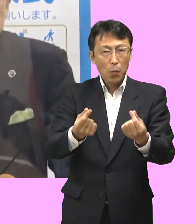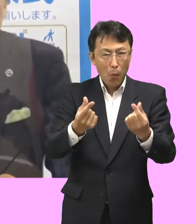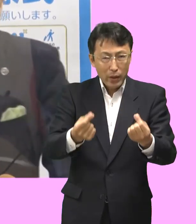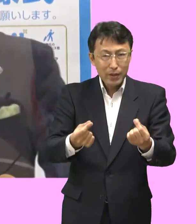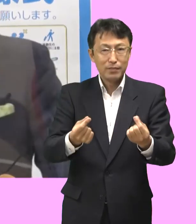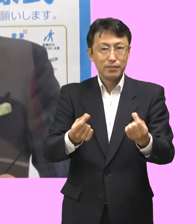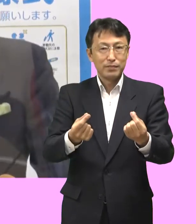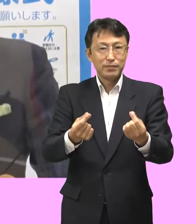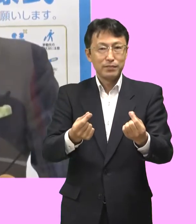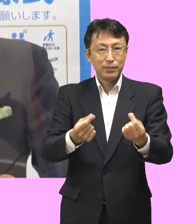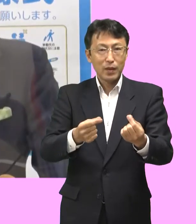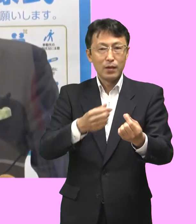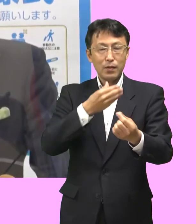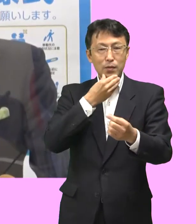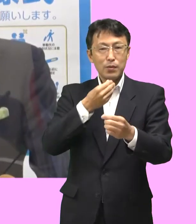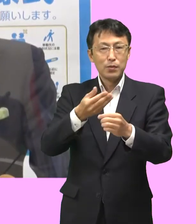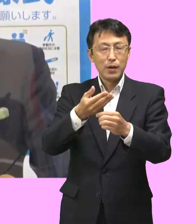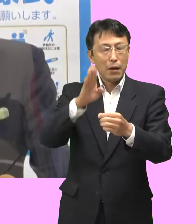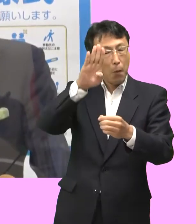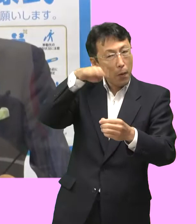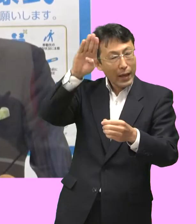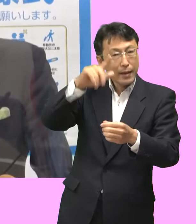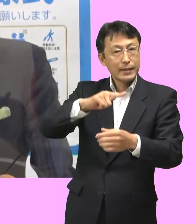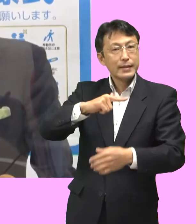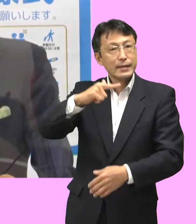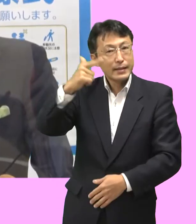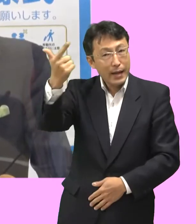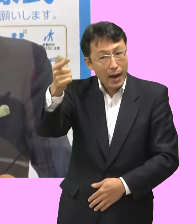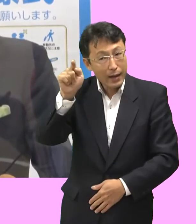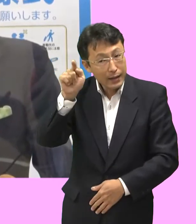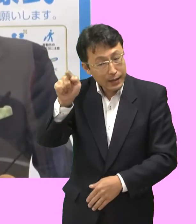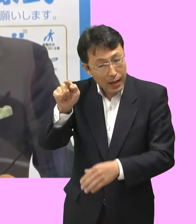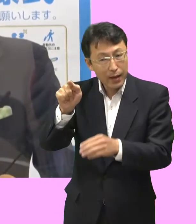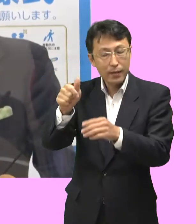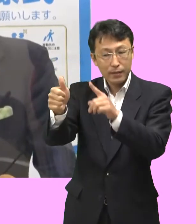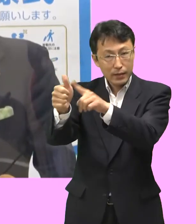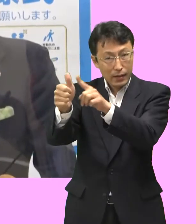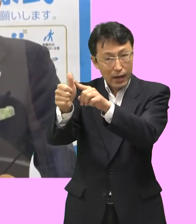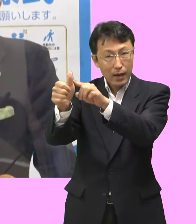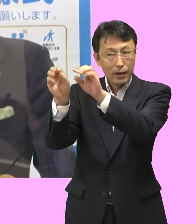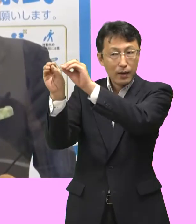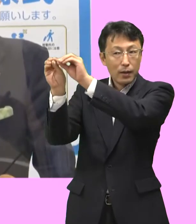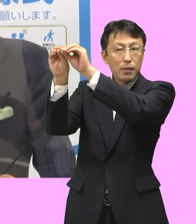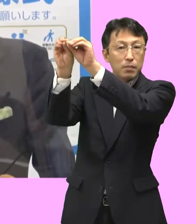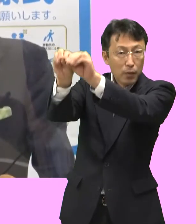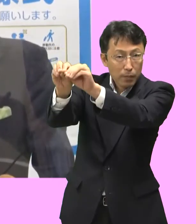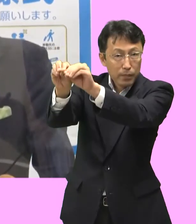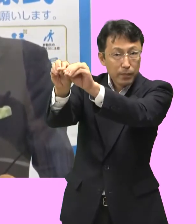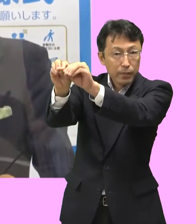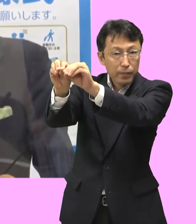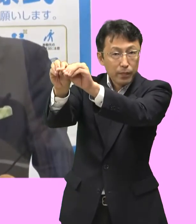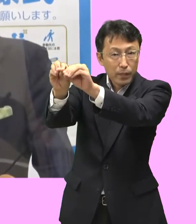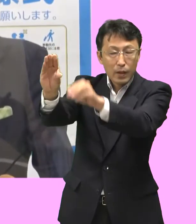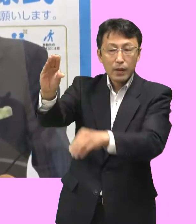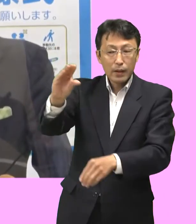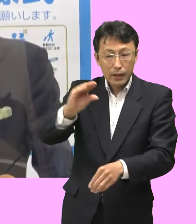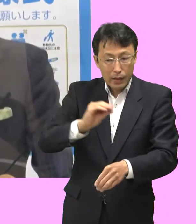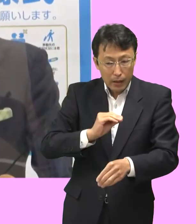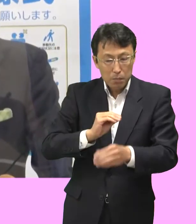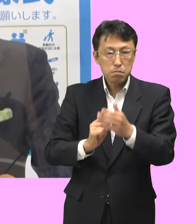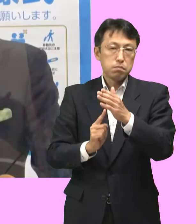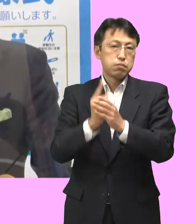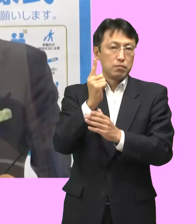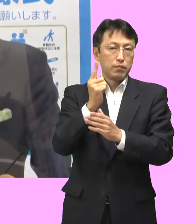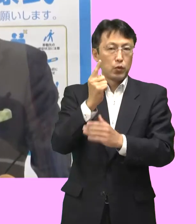の、中で、感染したのではないかな、これが有力だろうということで我々見ております。そ